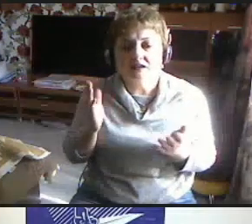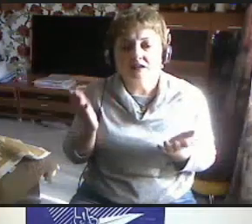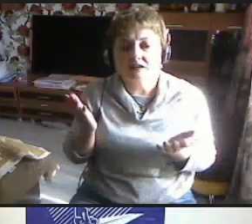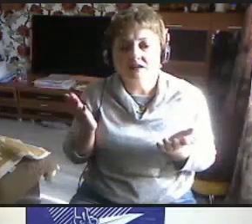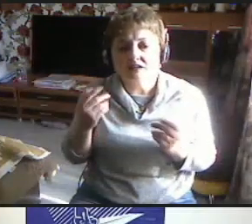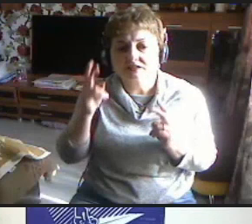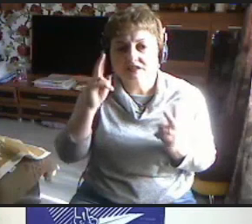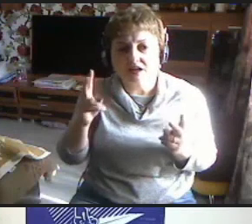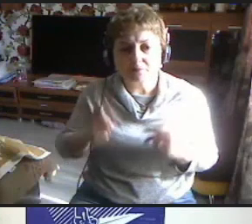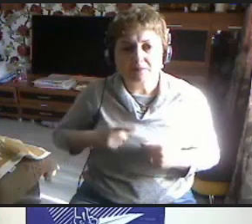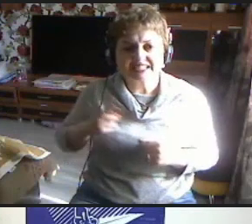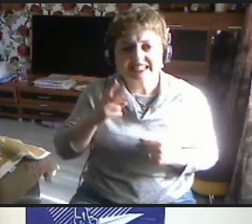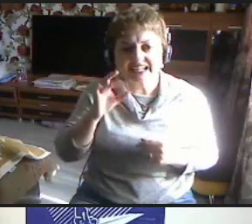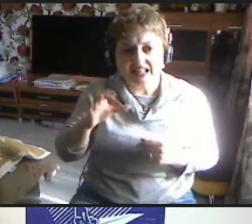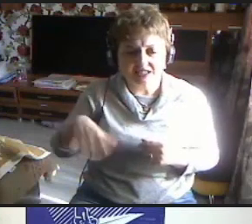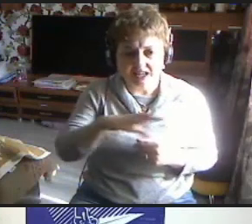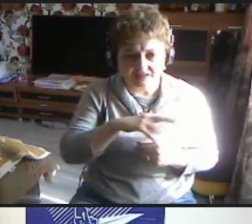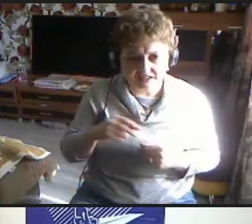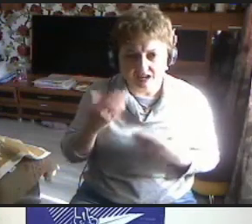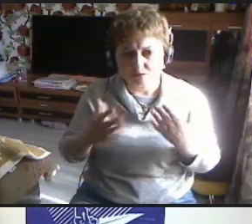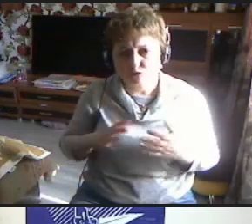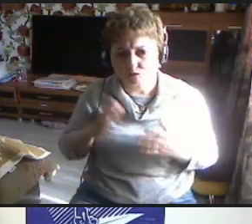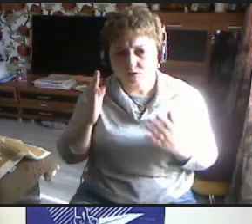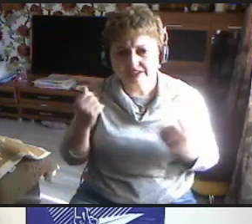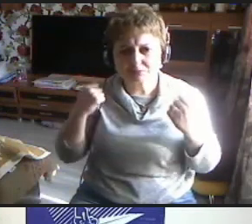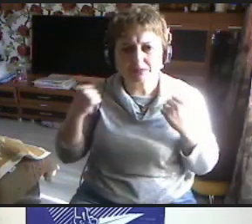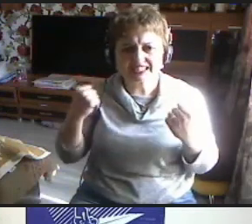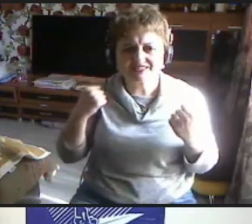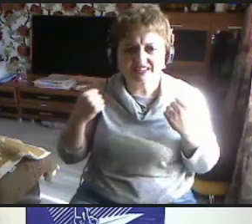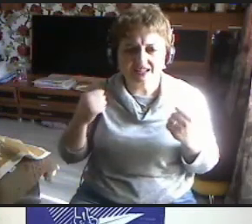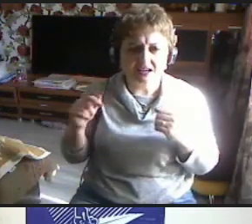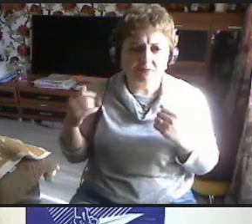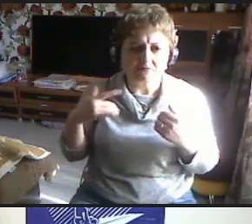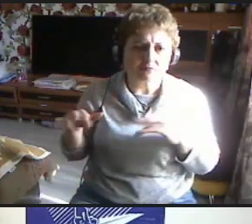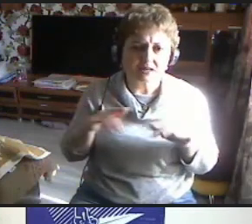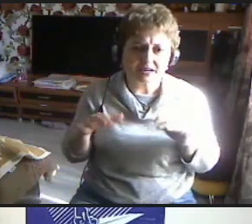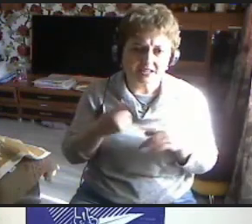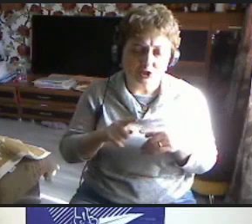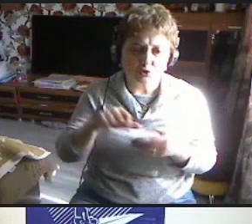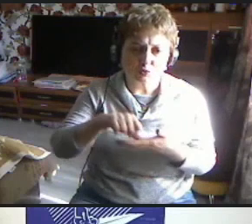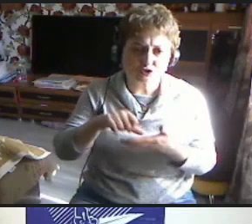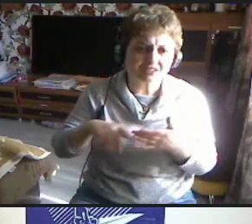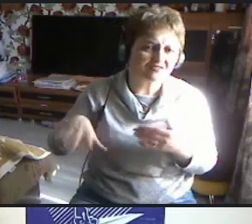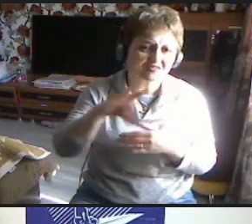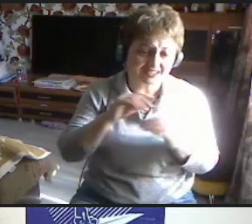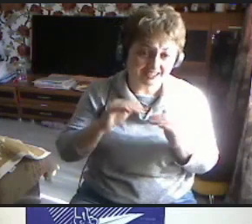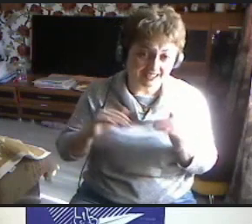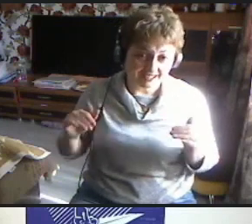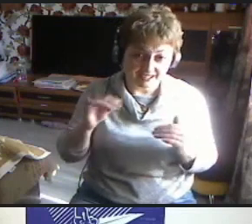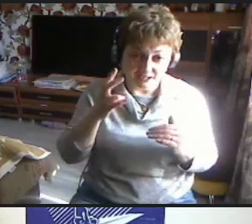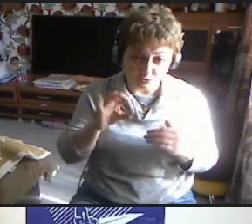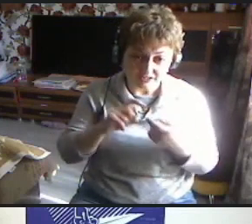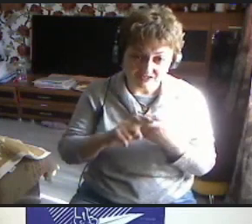мастер-класс для всех. Может быть, это будет какое-то спортивное мероприятие, в котором опять участвуют все дети, но связанное, например,